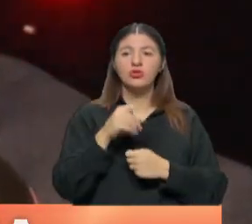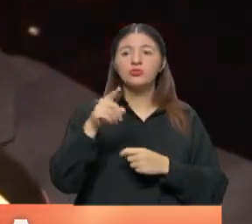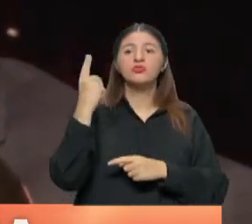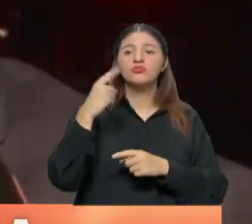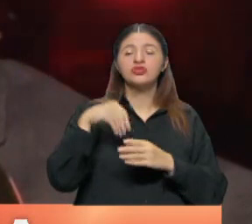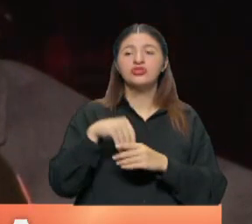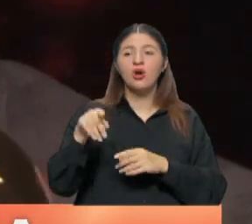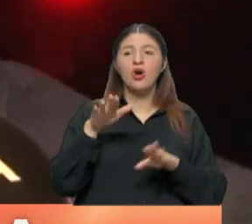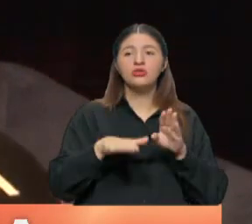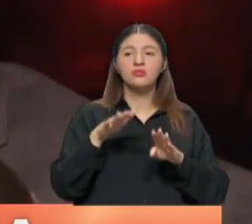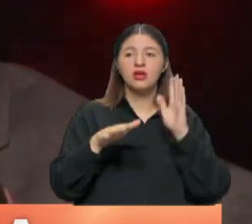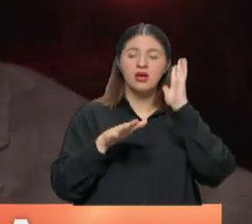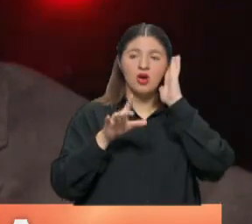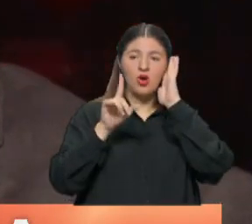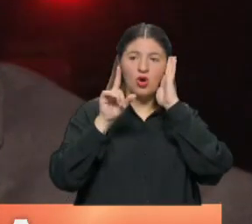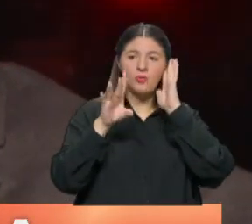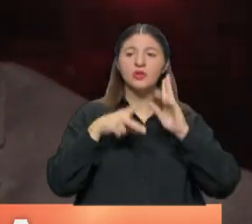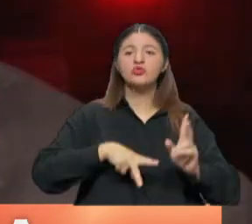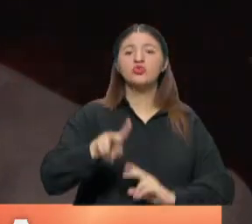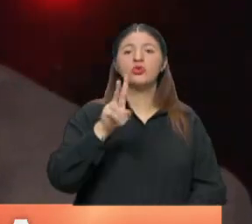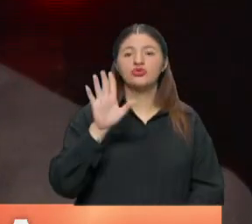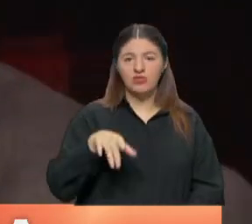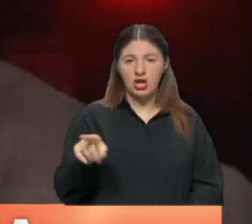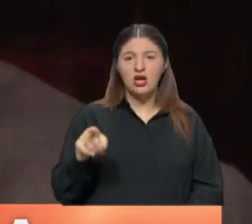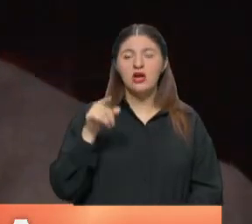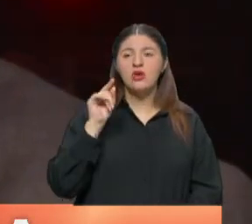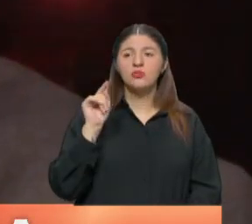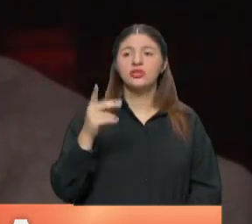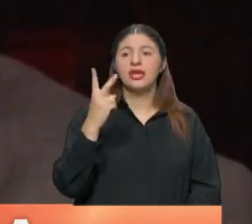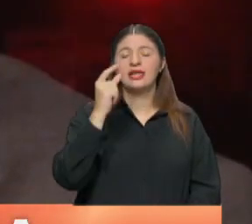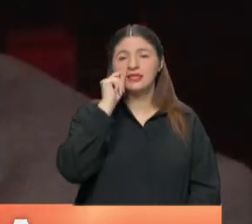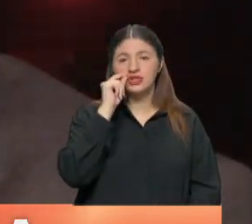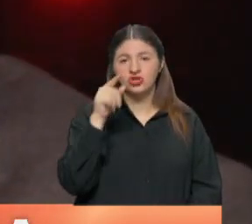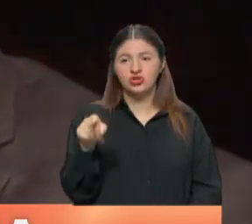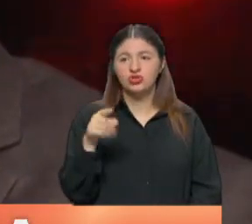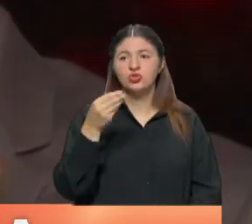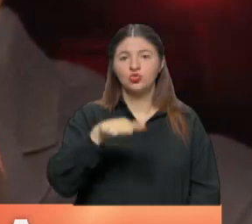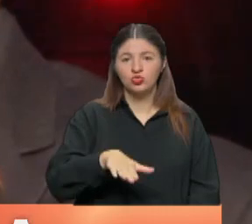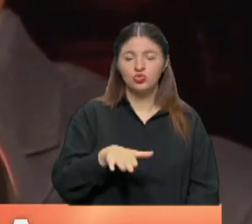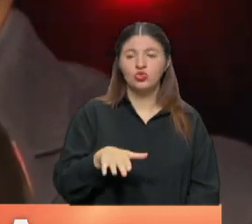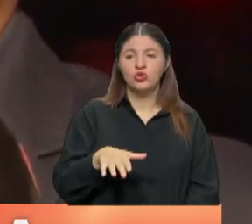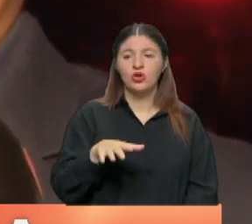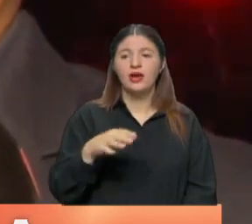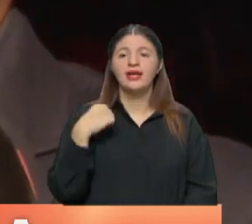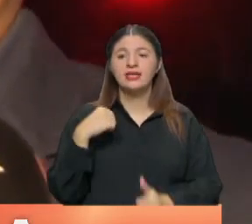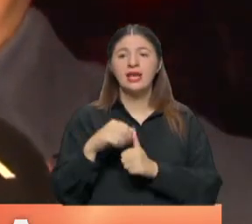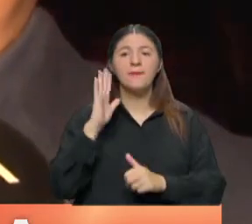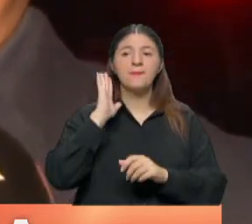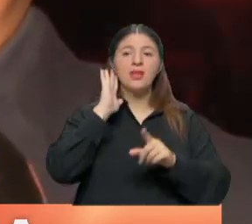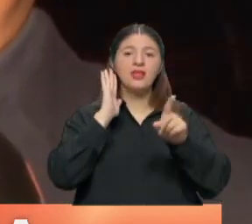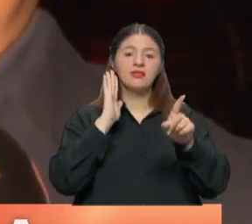içerisinde yaklaşık 15 yolcu var. Bunun ikisi çocuk. Yine